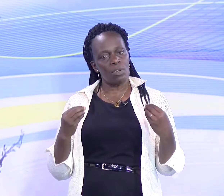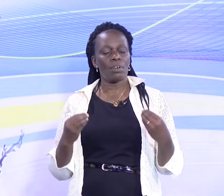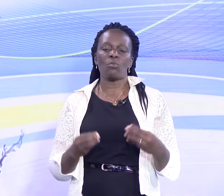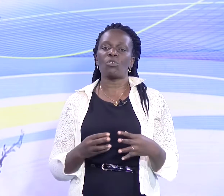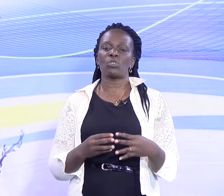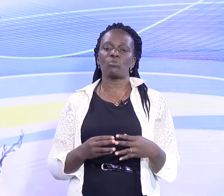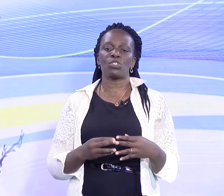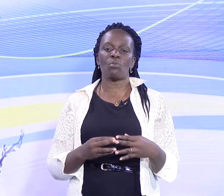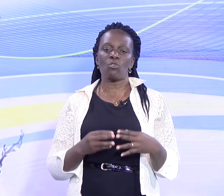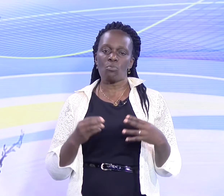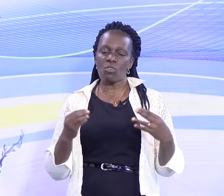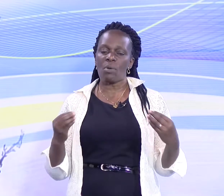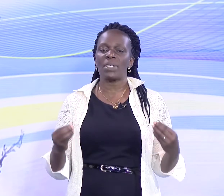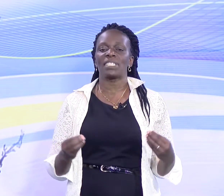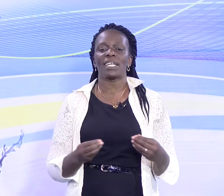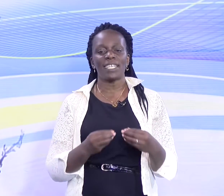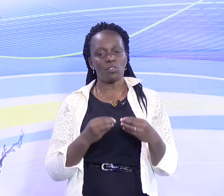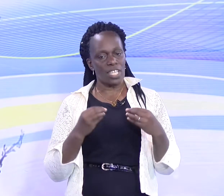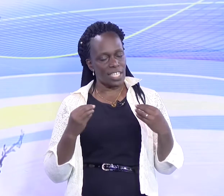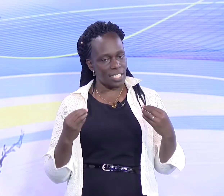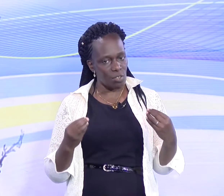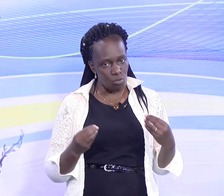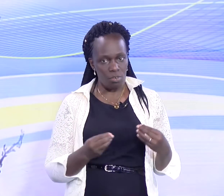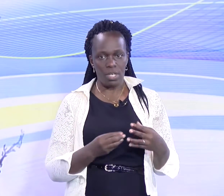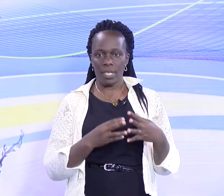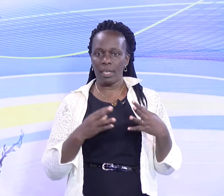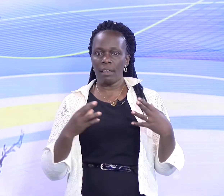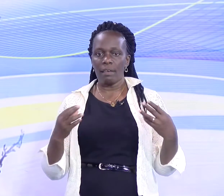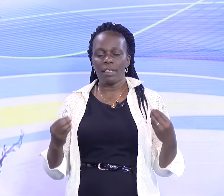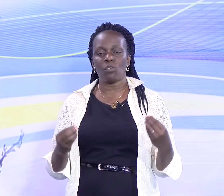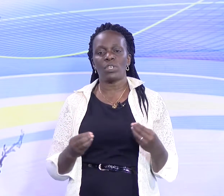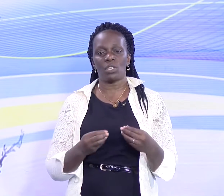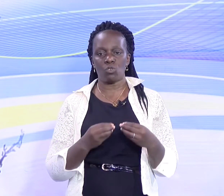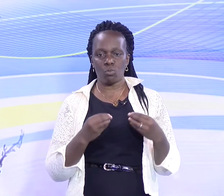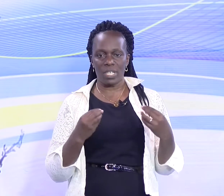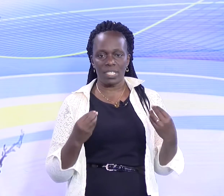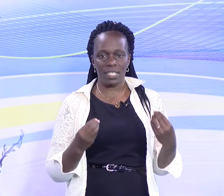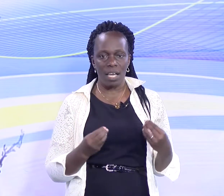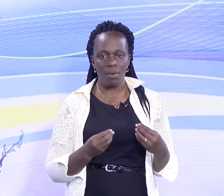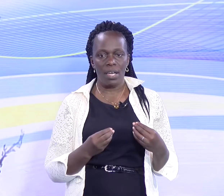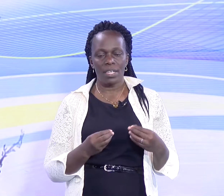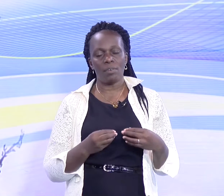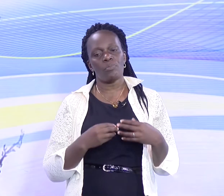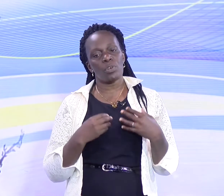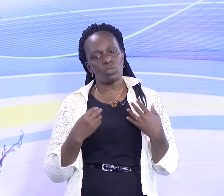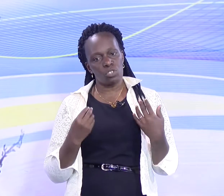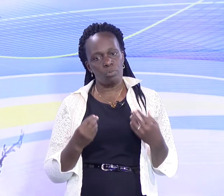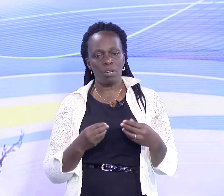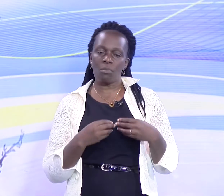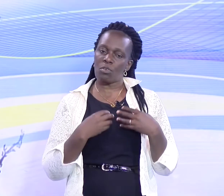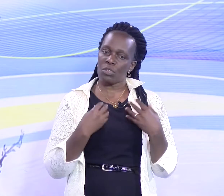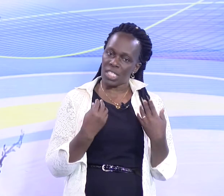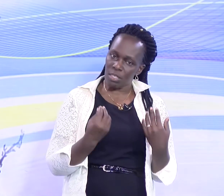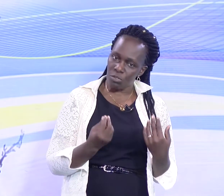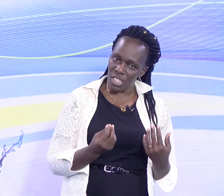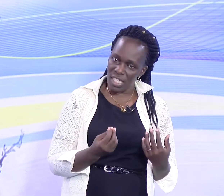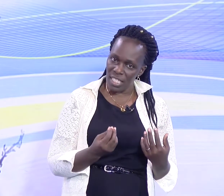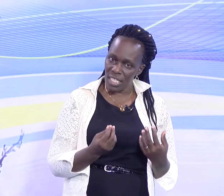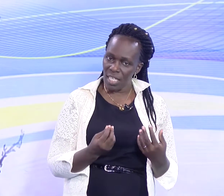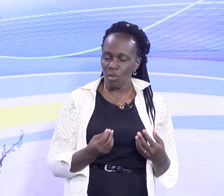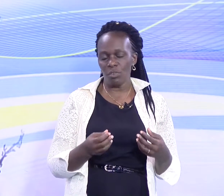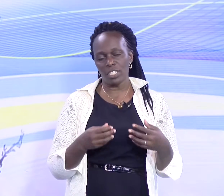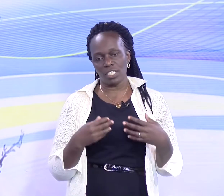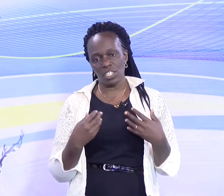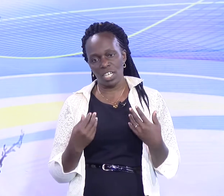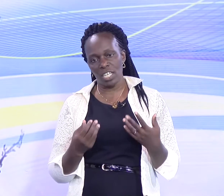hata huyo mtumishi wa Mungu. Mungu ampatiage neno kila siku, eh? Ya kuweza kutupatia, sawa? Na wewe pia ujiombea kwamba wewe unaweza kushika